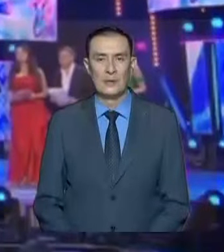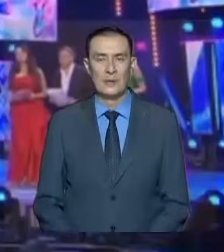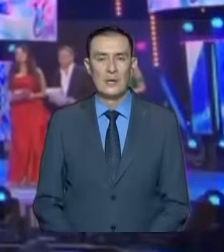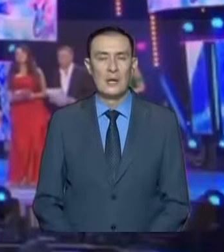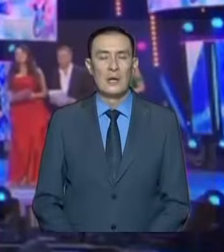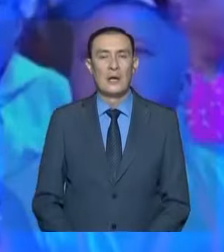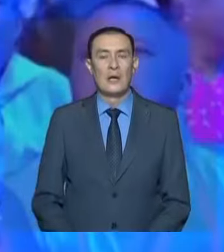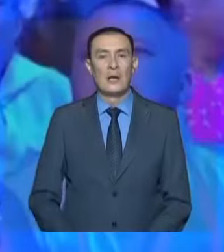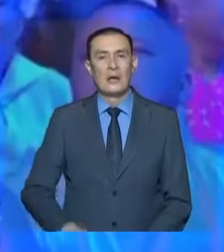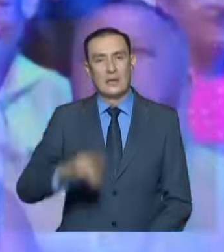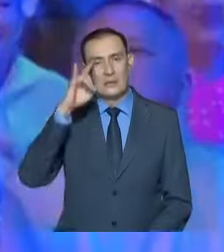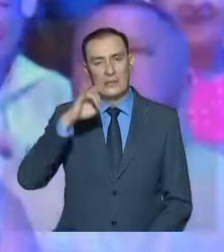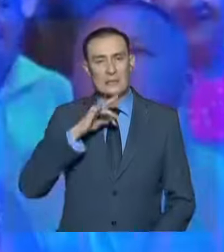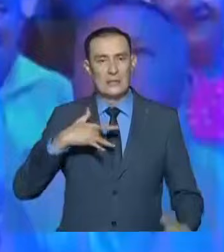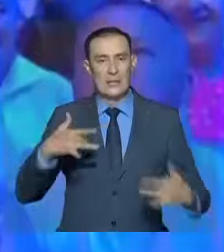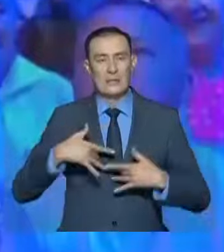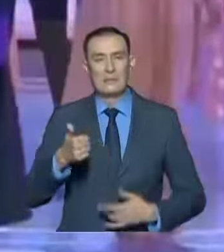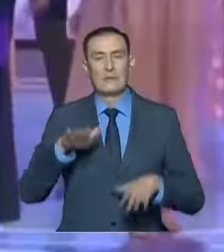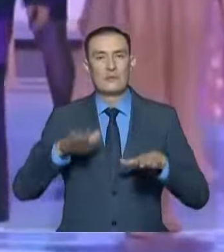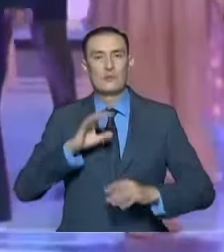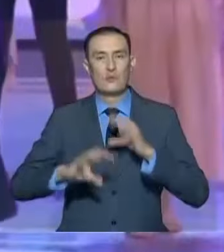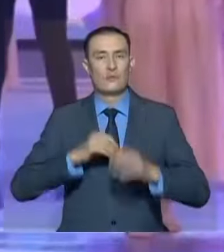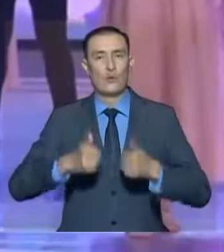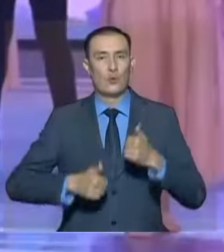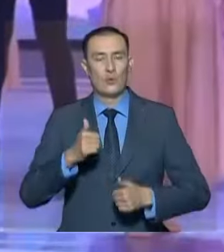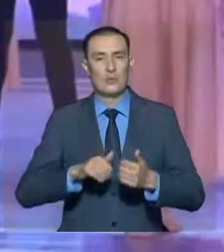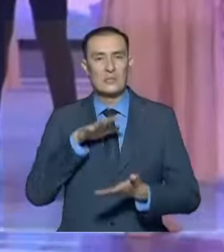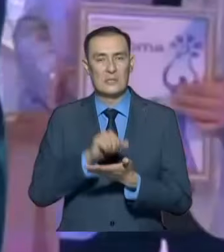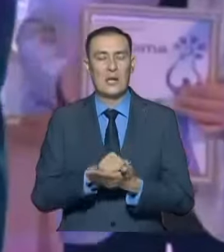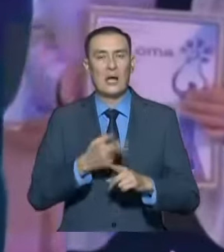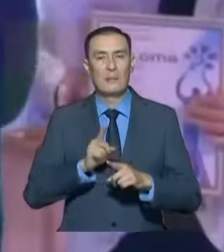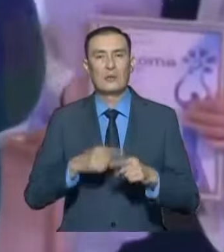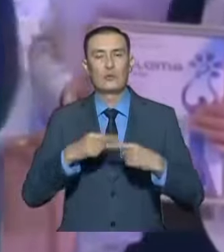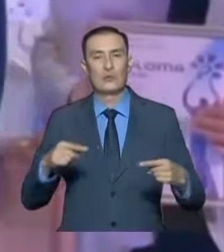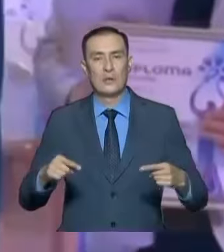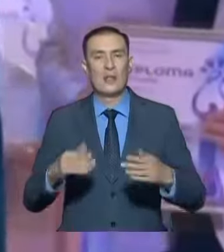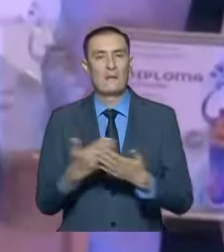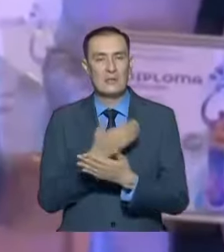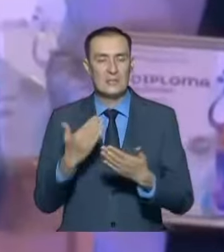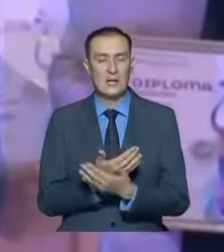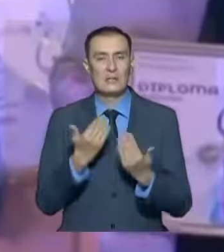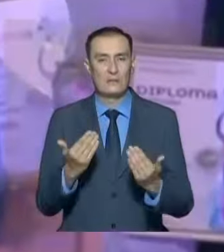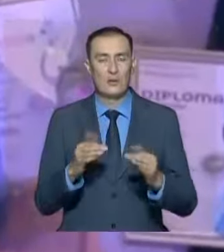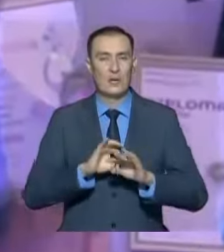Славянский базар. Казахстанец занял первое место на международном конкурсе. Об этом и многом другом уже через несколько секунд.